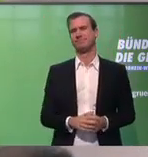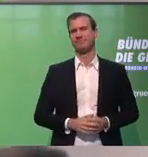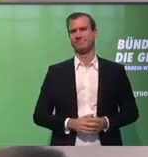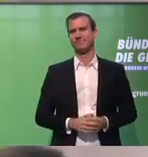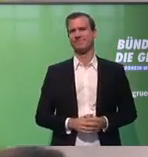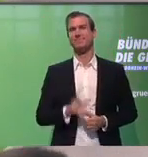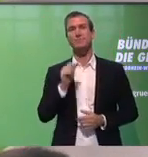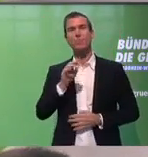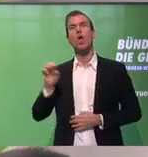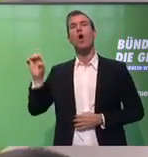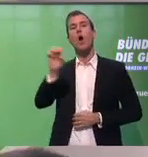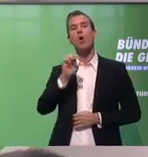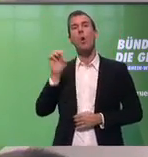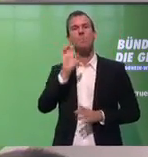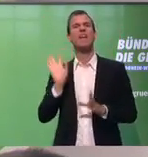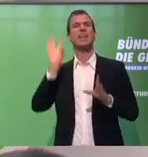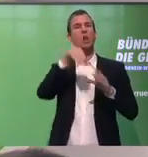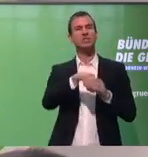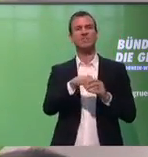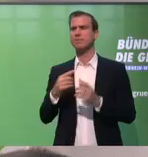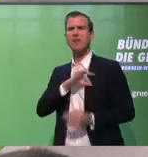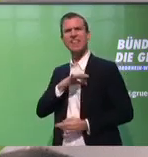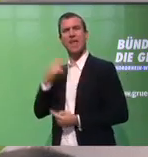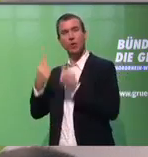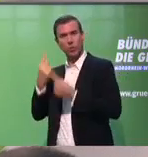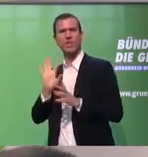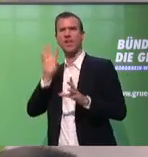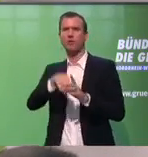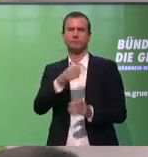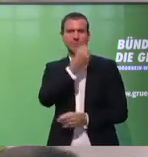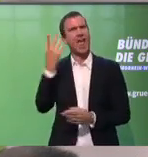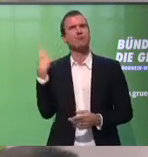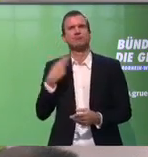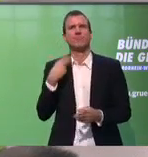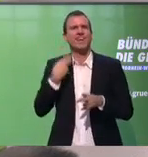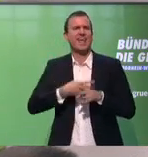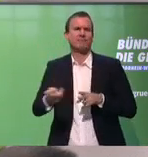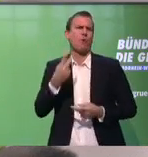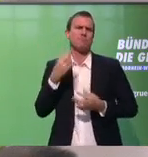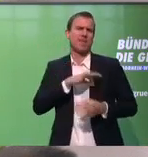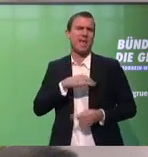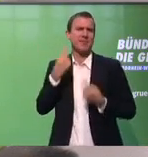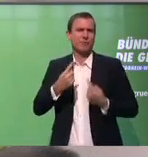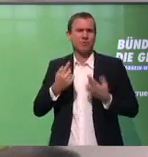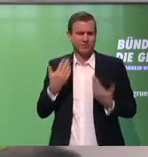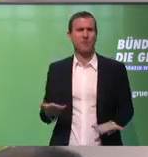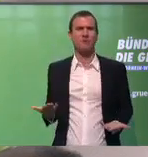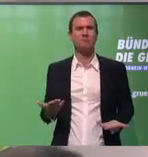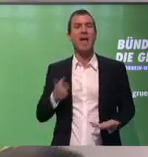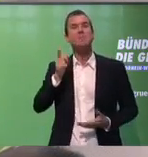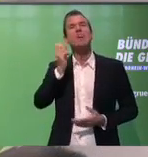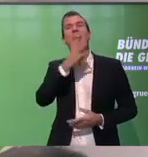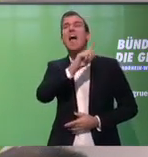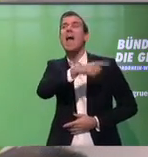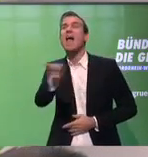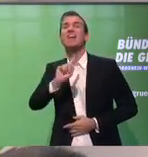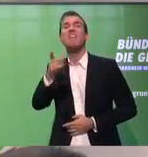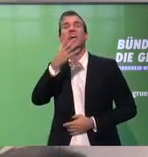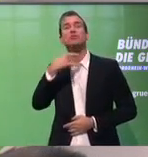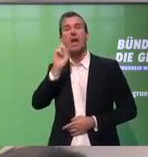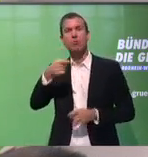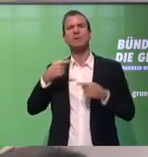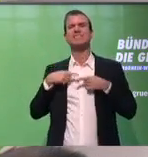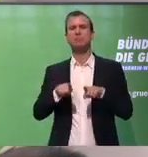Also Europa inklusiv, Grüne inklusiv, natürlich, wie man das von uns gewohnt ist als Grüne. Dann wird diese Veranstaltung aber auch für alle, die das möchten, auch